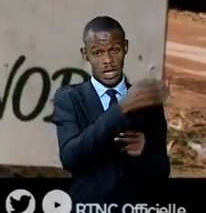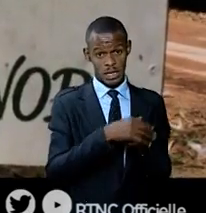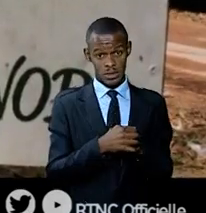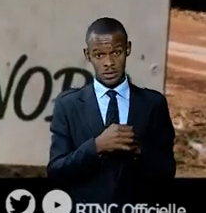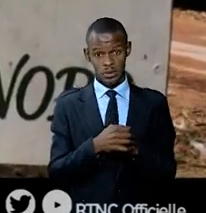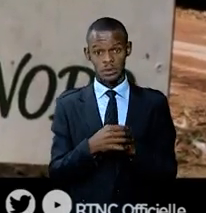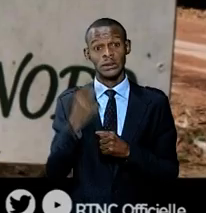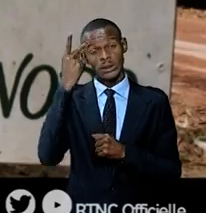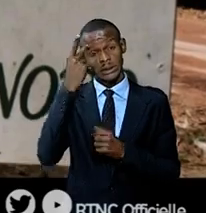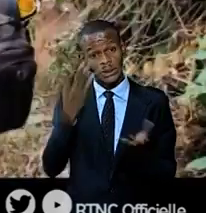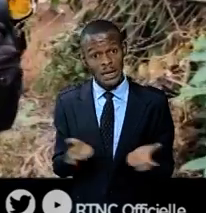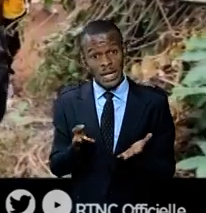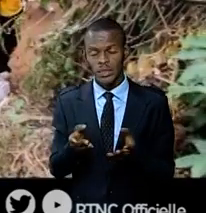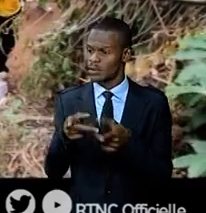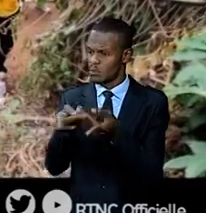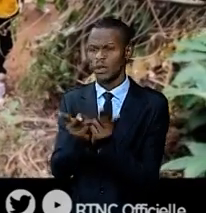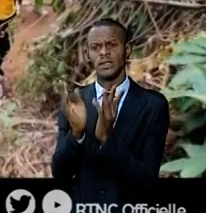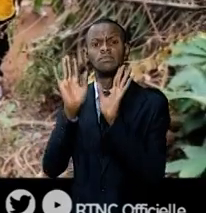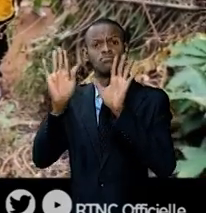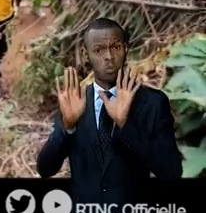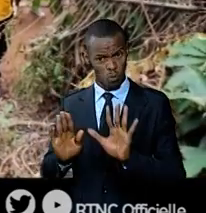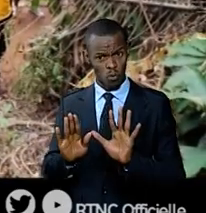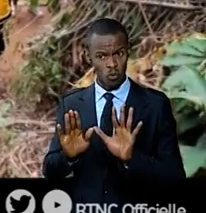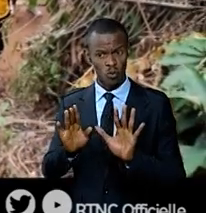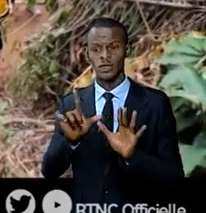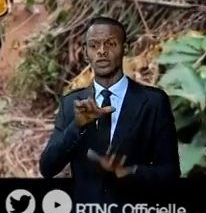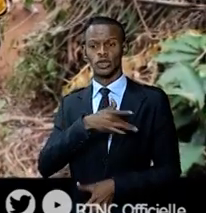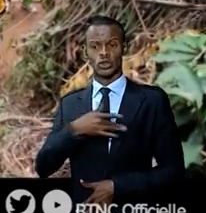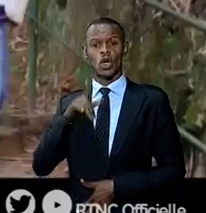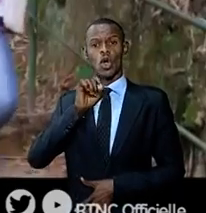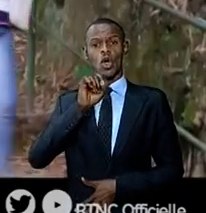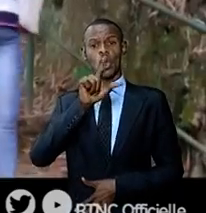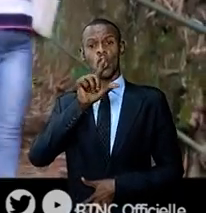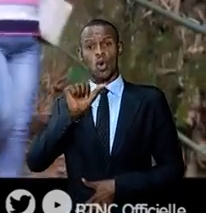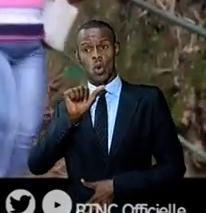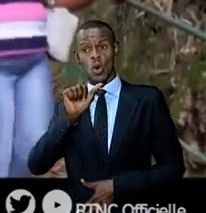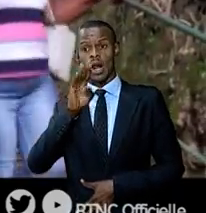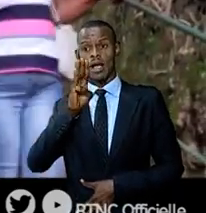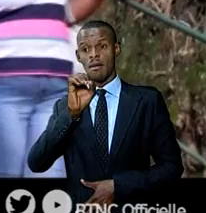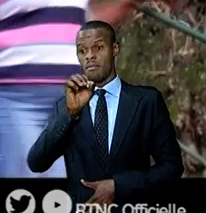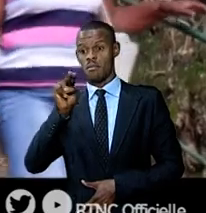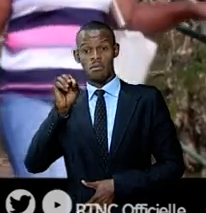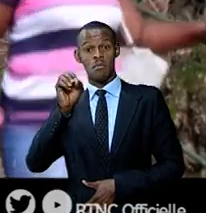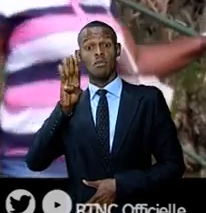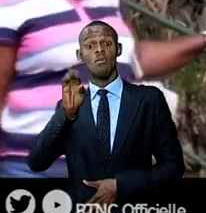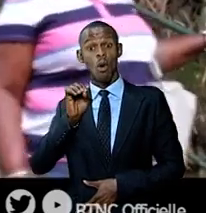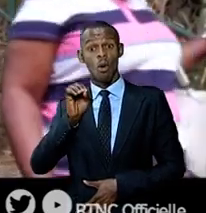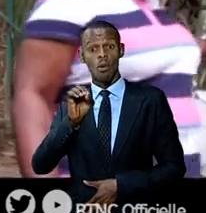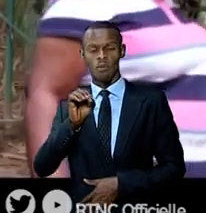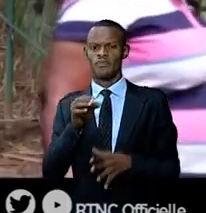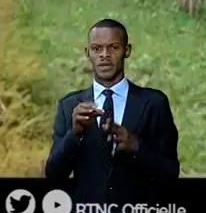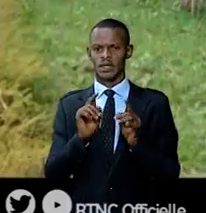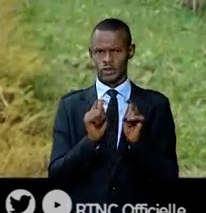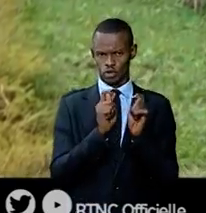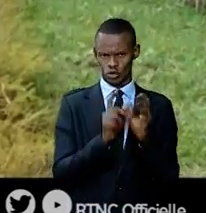dénommé l'Olaya Bonobo, un lieu touristique où quelques journalistes de la RTNC, à l'occasion de la célébration de la Journée mondiale du